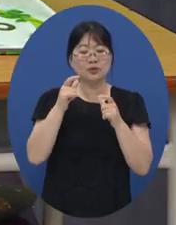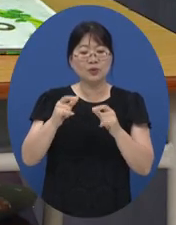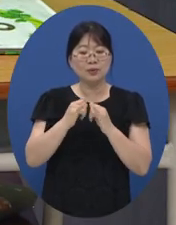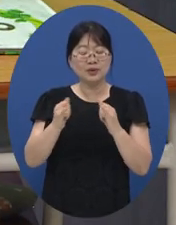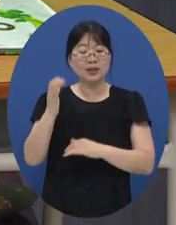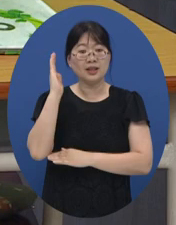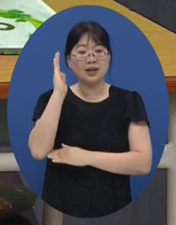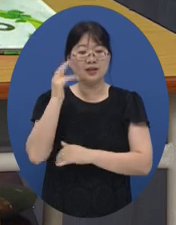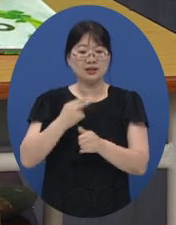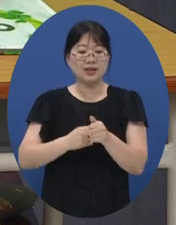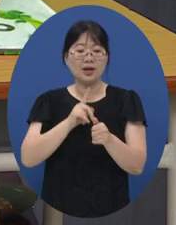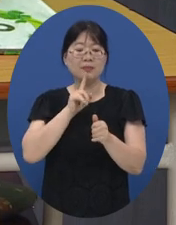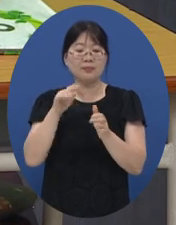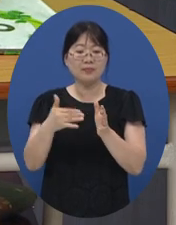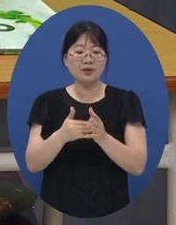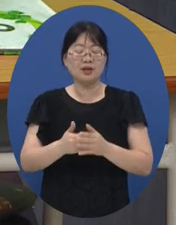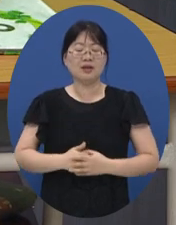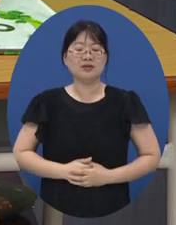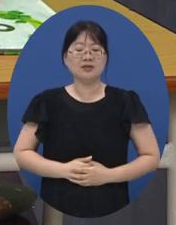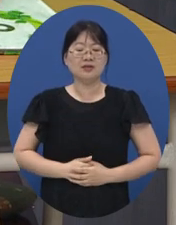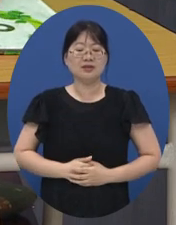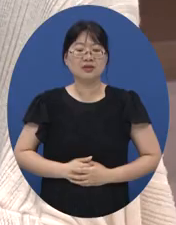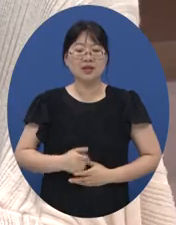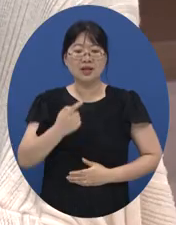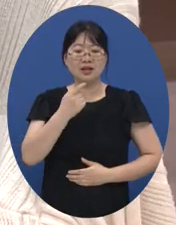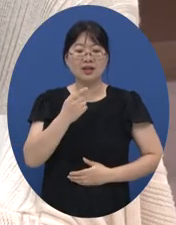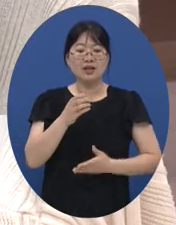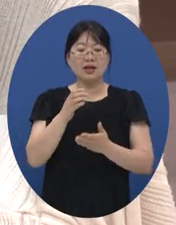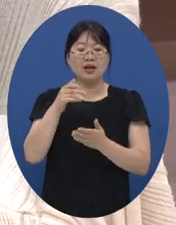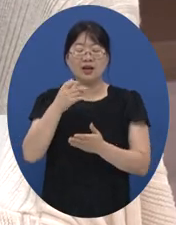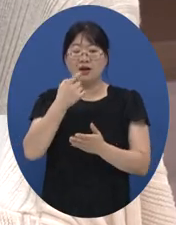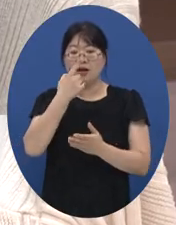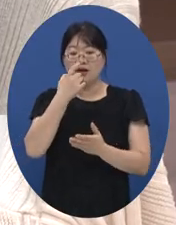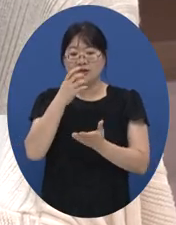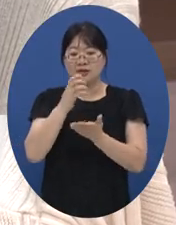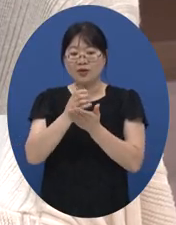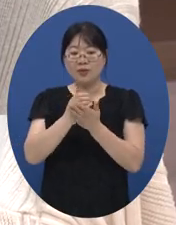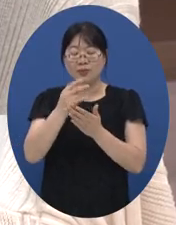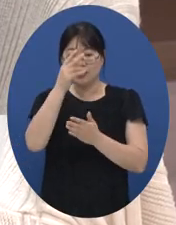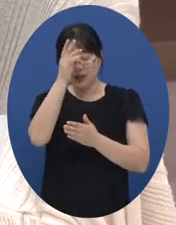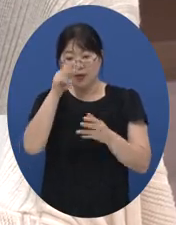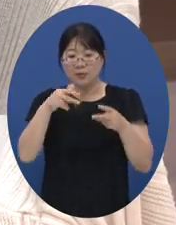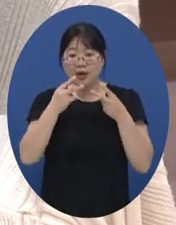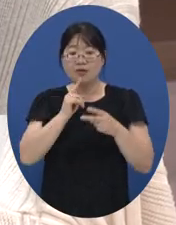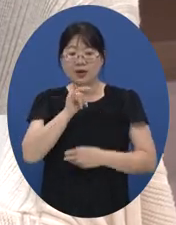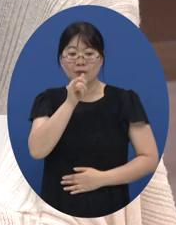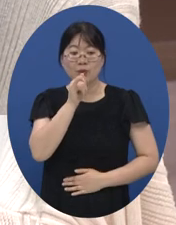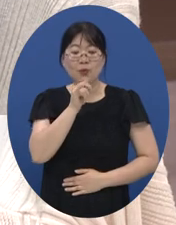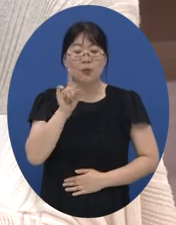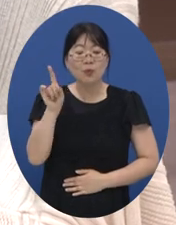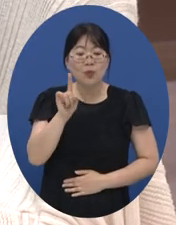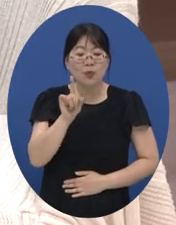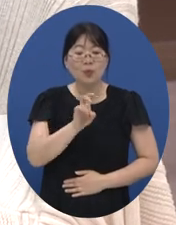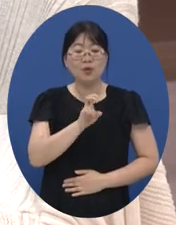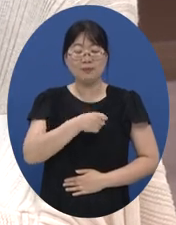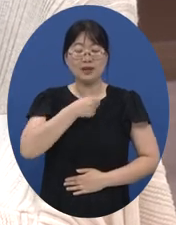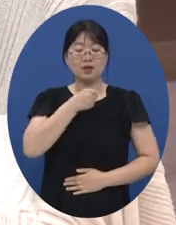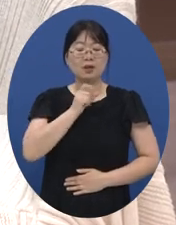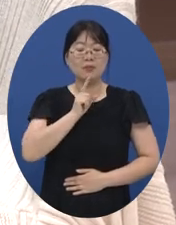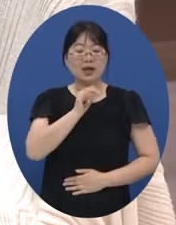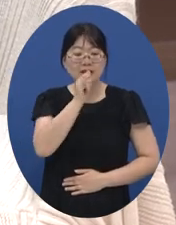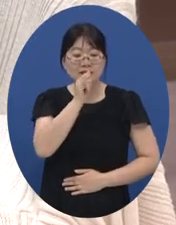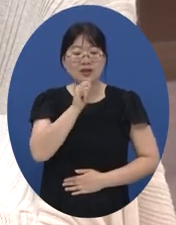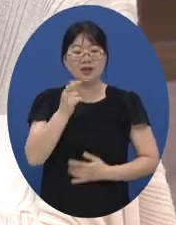강사 수 없이 입니다 컵라면은 따라 고 말한 친구도 없고 5 마이크 라고 말할 치고 되어 있죠 이렇게